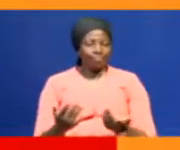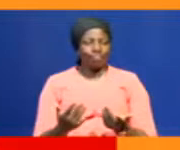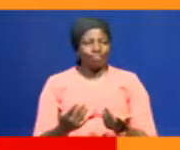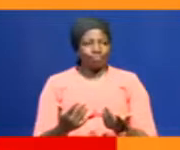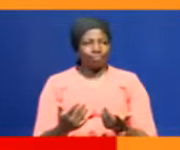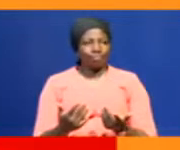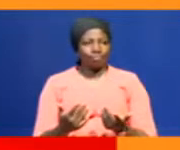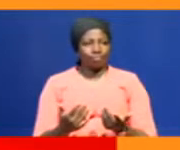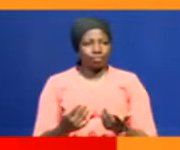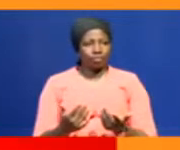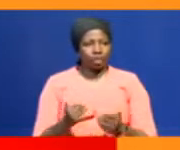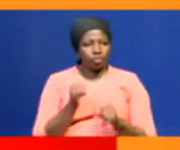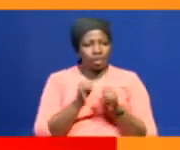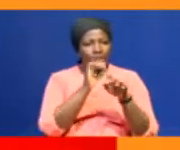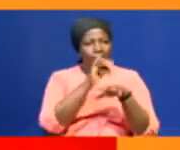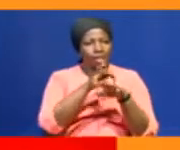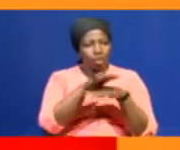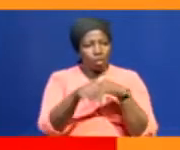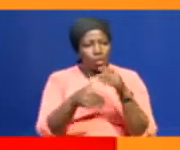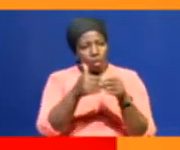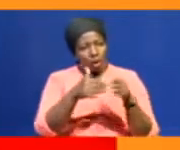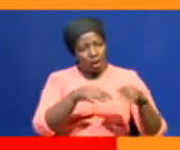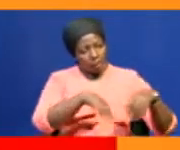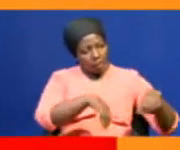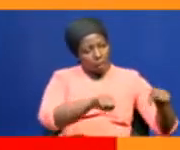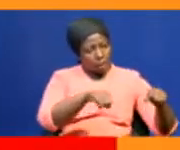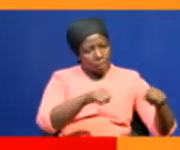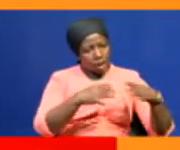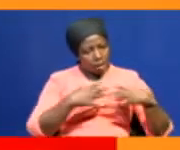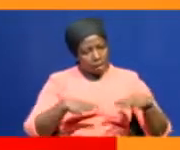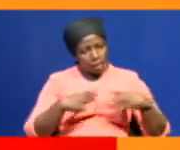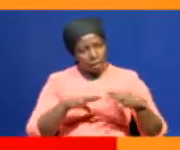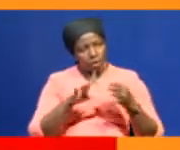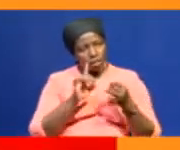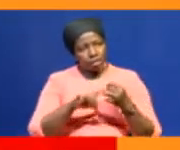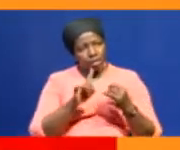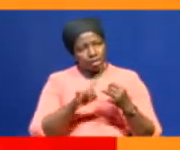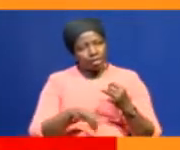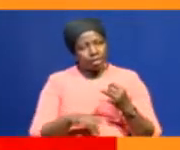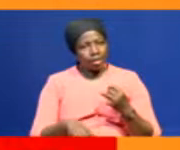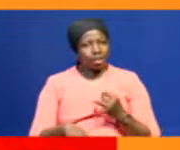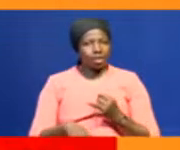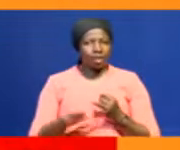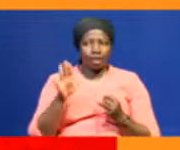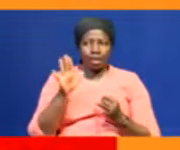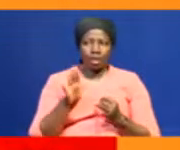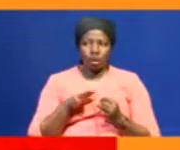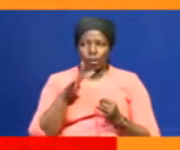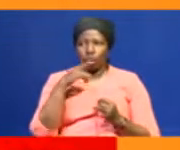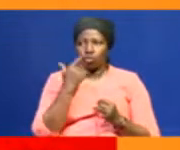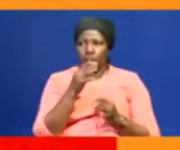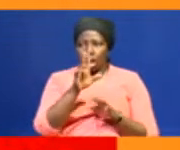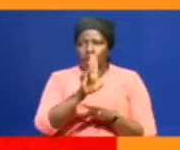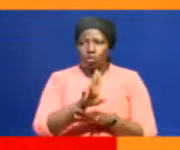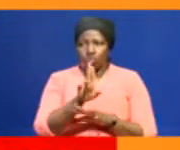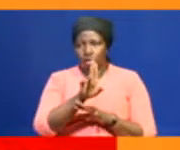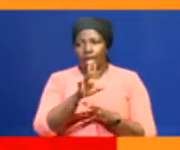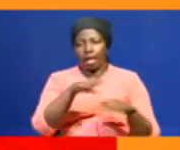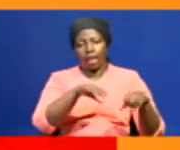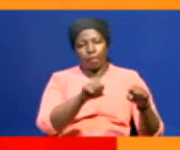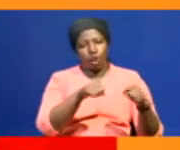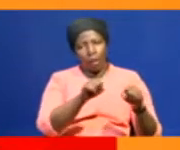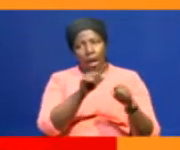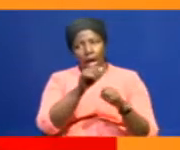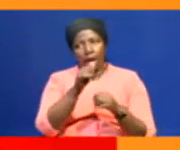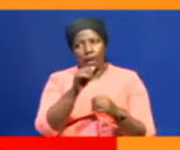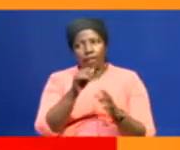katika ambavyo vinaathiri wote, aidha wana bodaboda na pia watu wa hudumu wala ama wale ambao wanabebwa kutumia bodaboda. Na sana sana utapata kwamba mwana